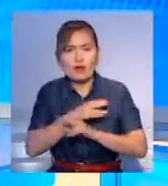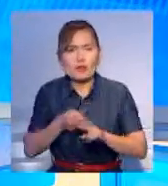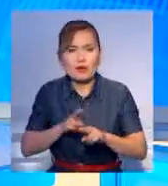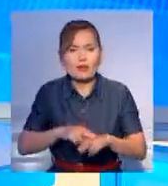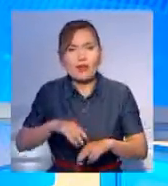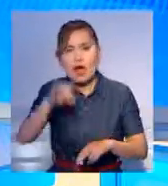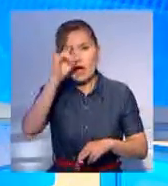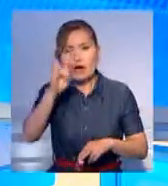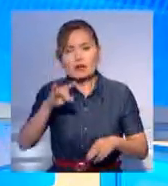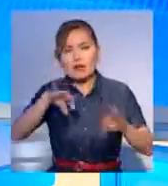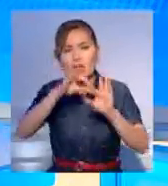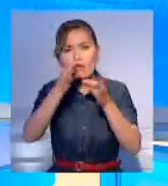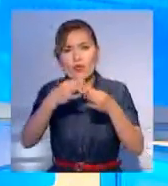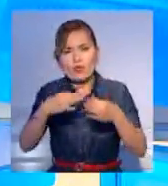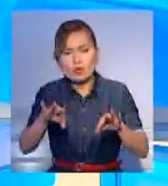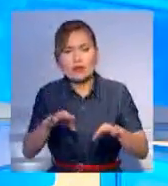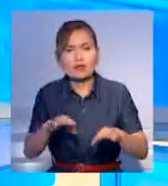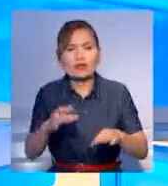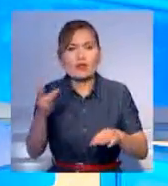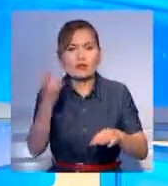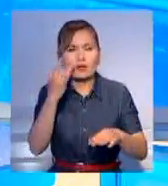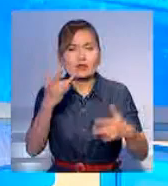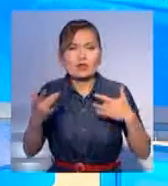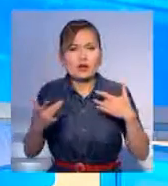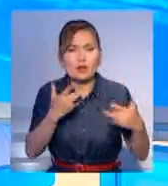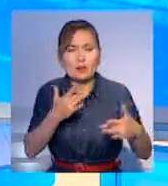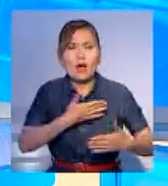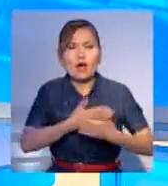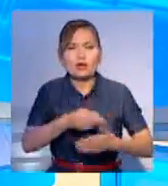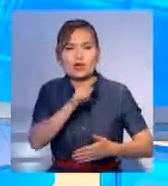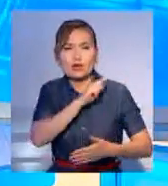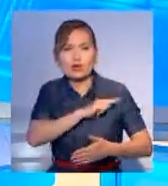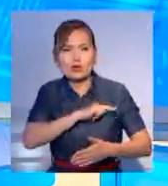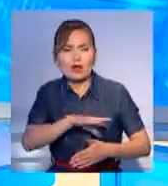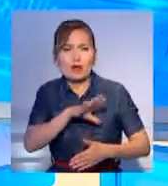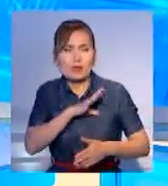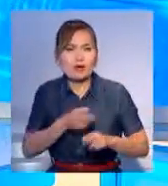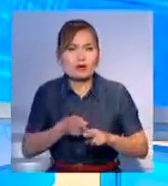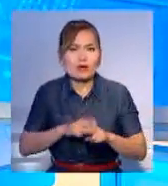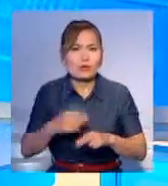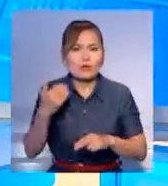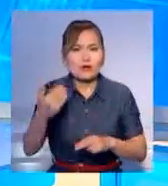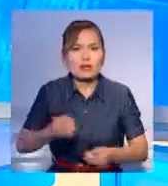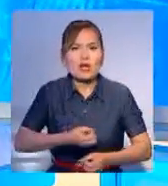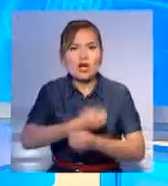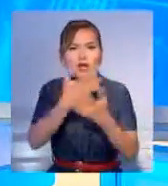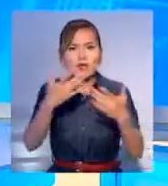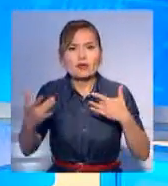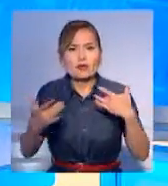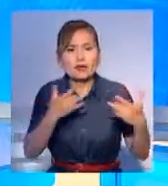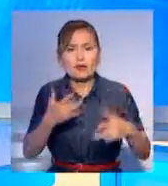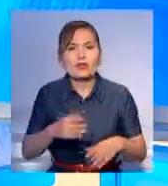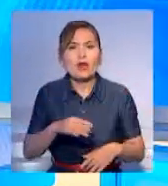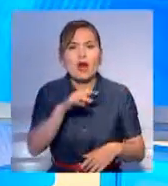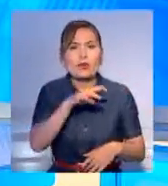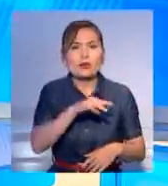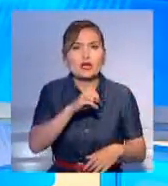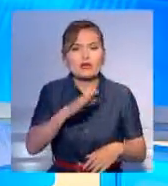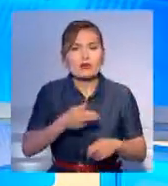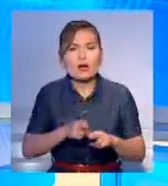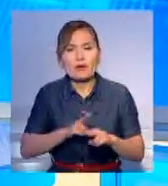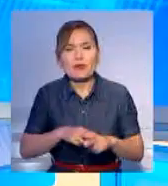өшпес із қалдырған актриса халық және әлем әдебиетіндегі жүзге жуық образды сахналады. Ең жарқын рольдерінің ішінде Мұхтар Әуезовтің